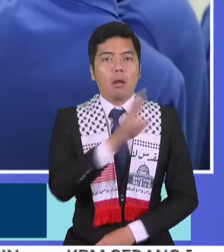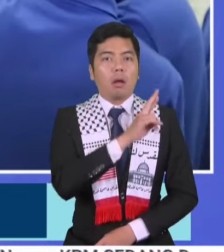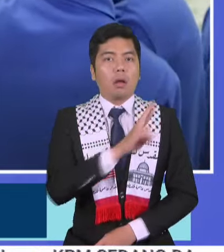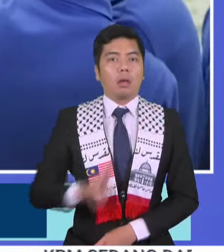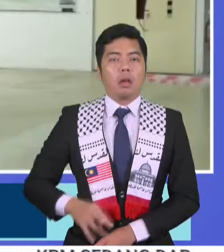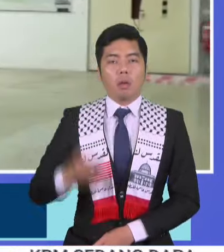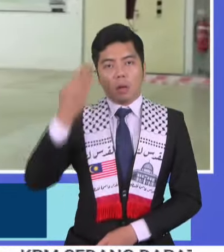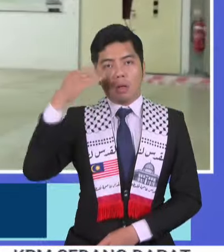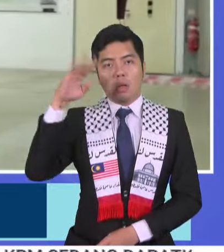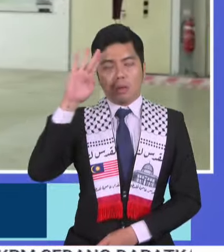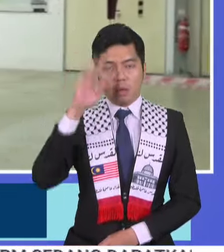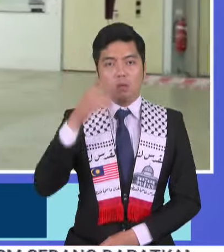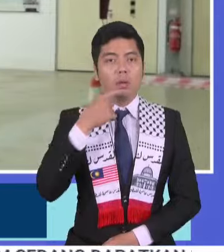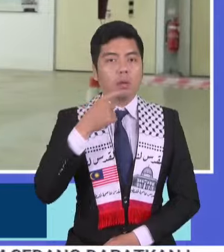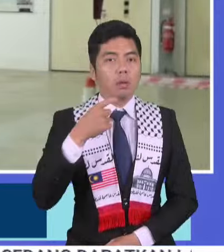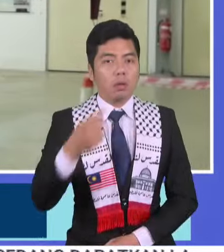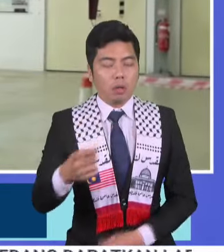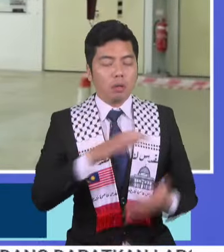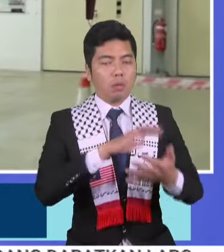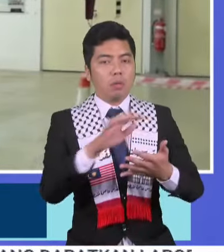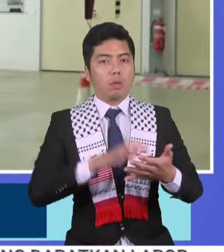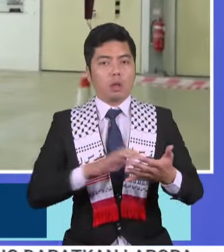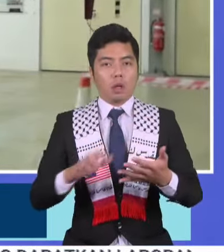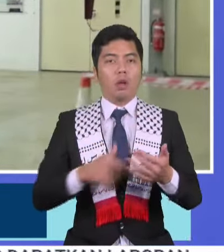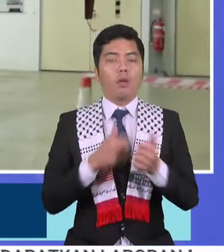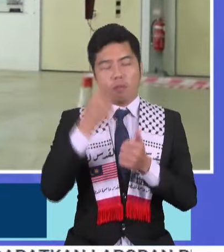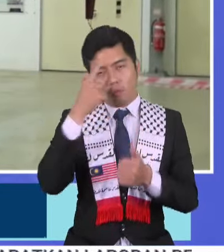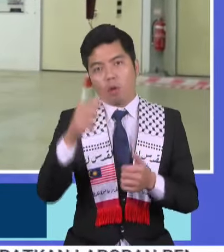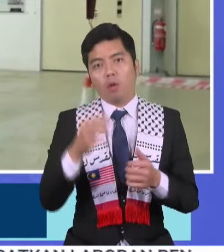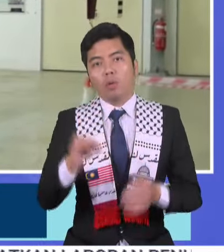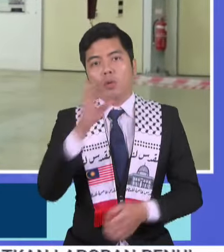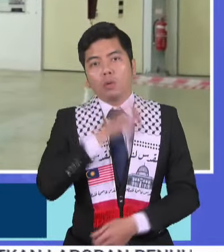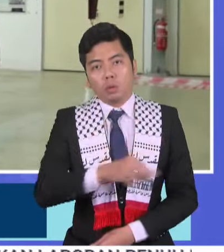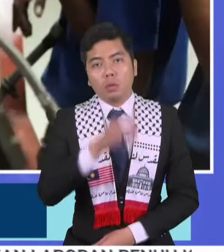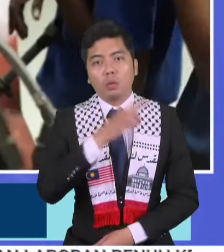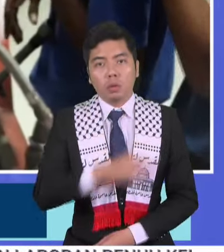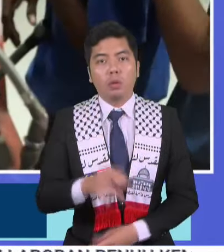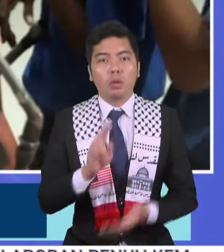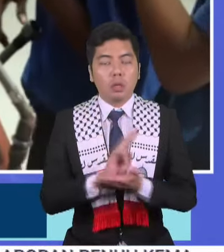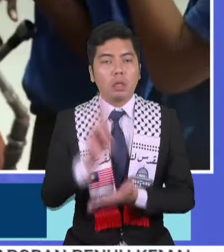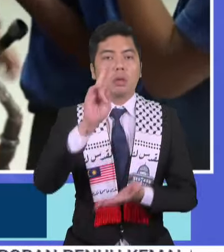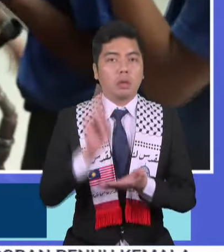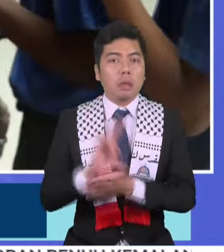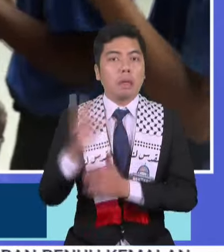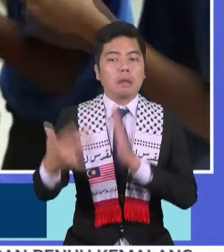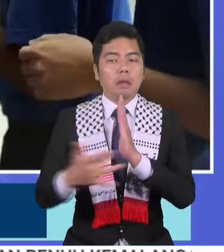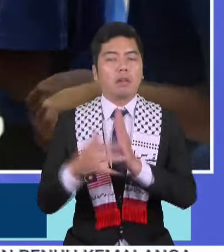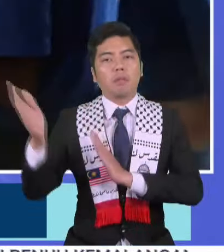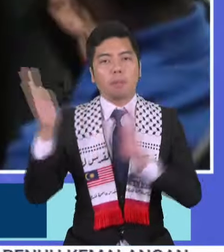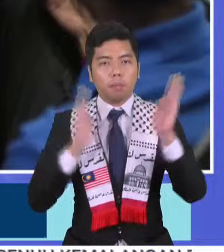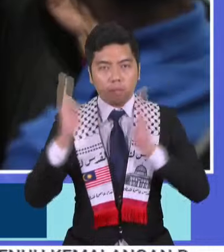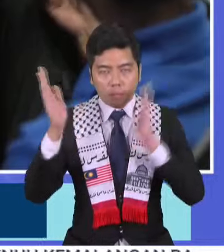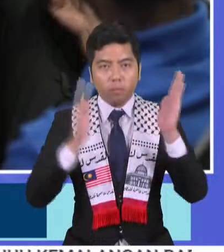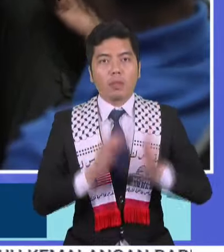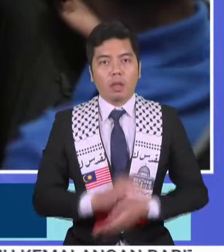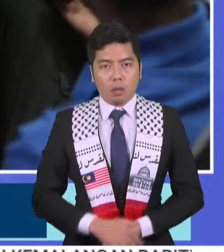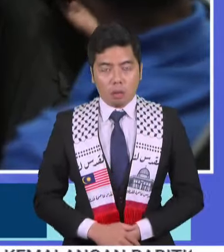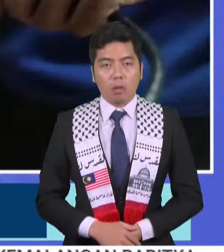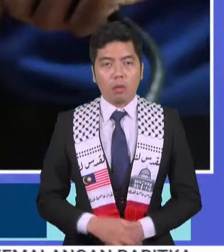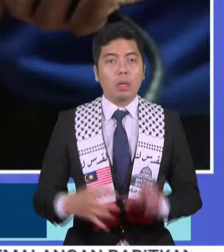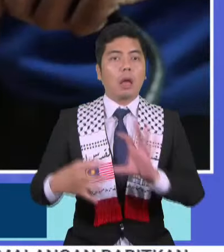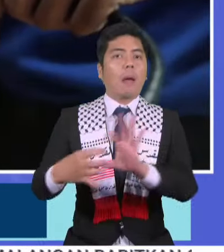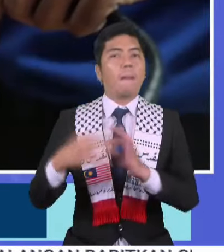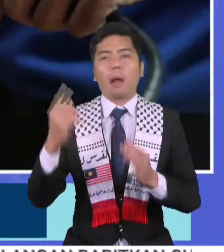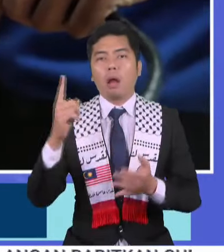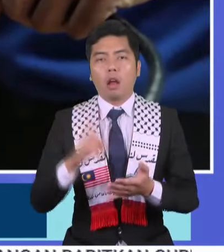Raja Perlis bertitah inisiatif strategik dirangka dengan manfaatkan rangkaian Universiti Teknikal Malaysia. Antara